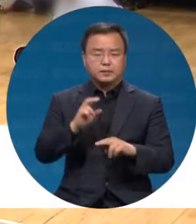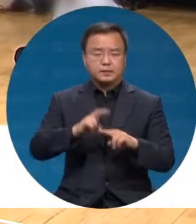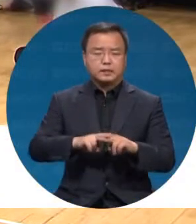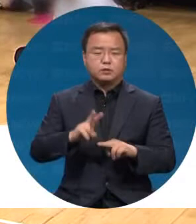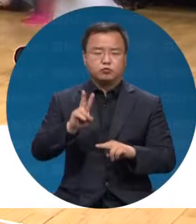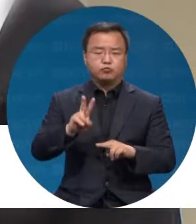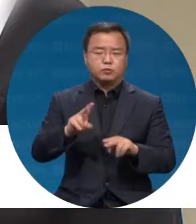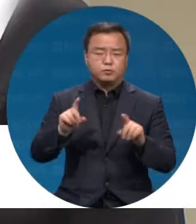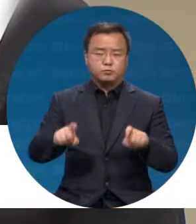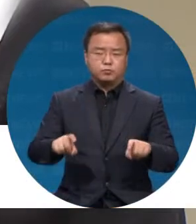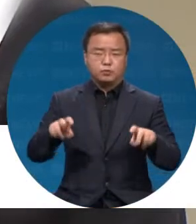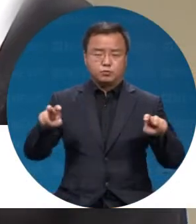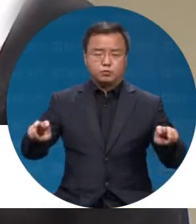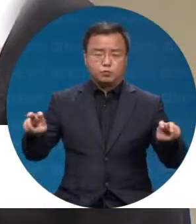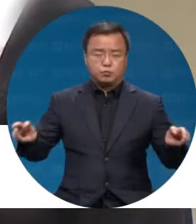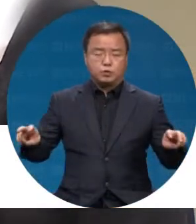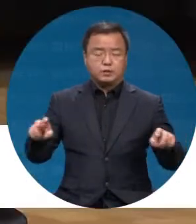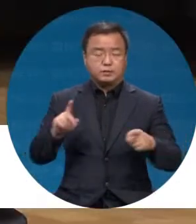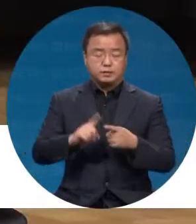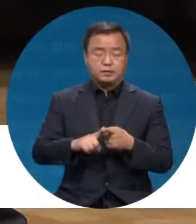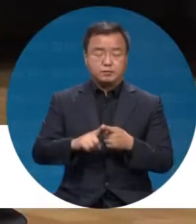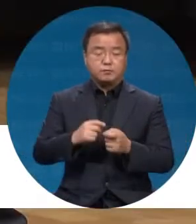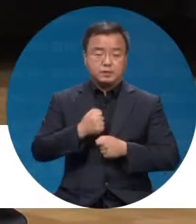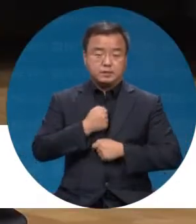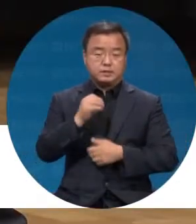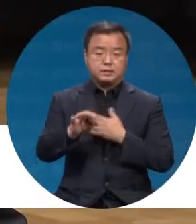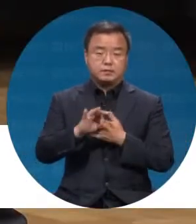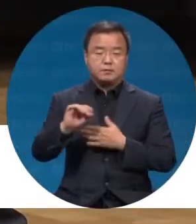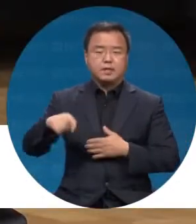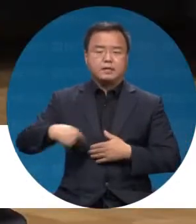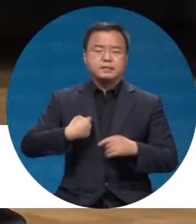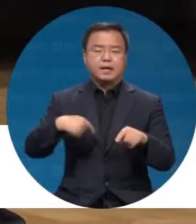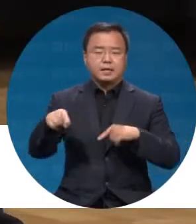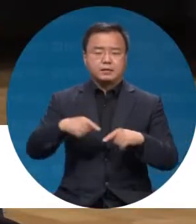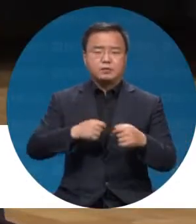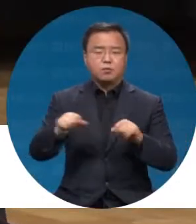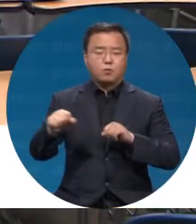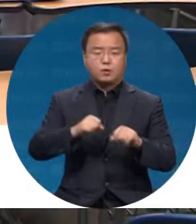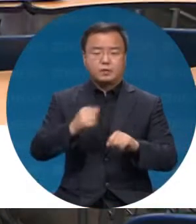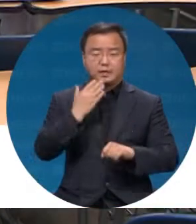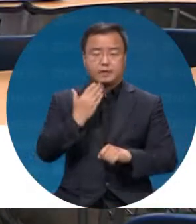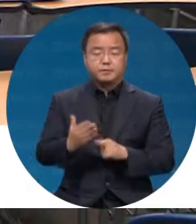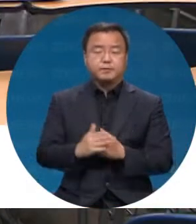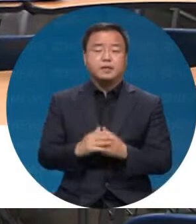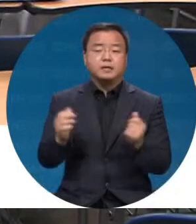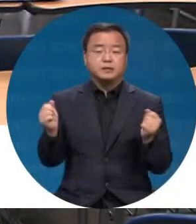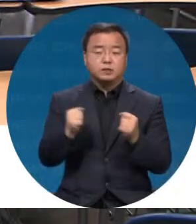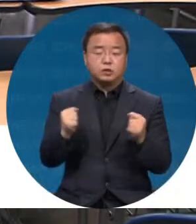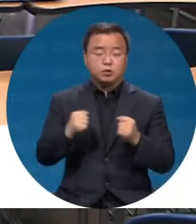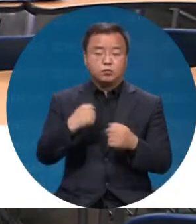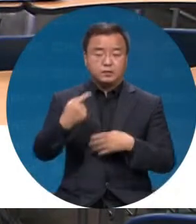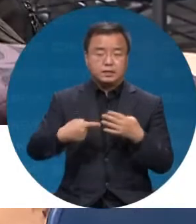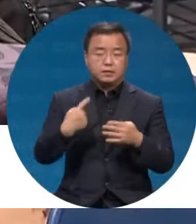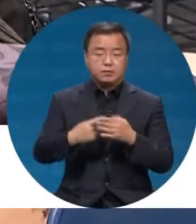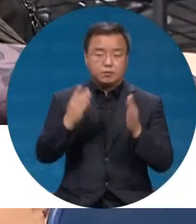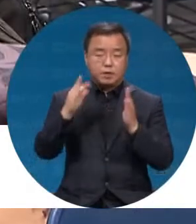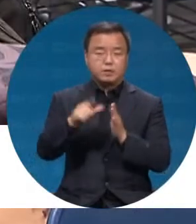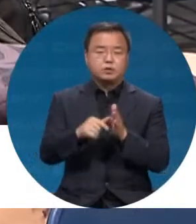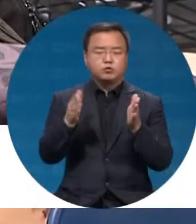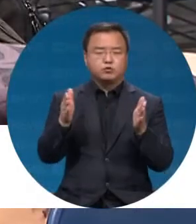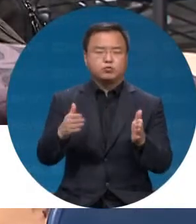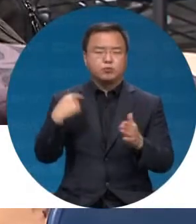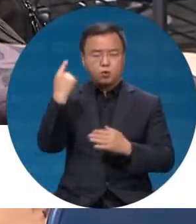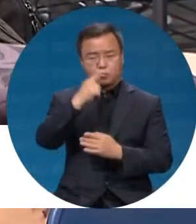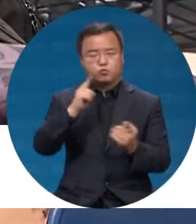강 의 실 기준의 방역 수칙을 지키면 자치 활동을 할 수 있게 됩니다 겨울 계절학기 땐 모든 수업이 대면을